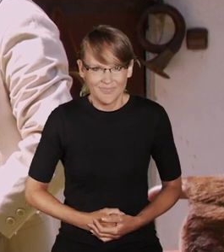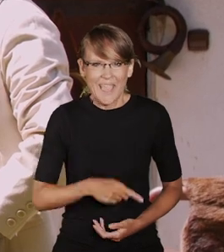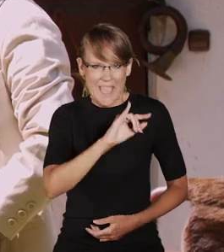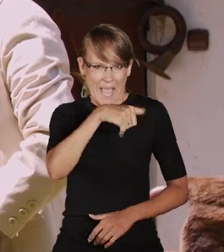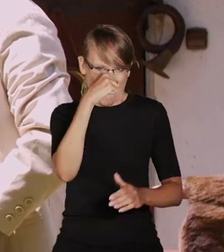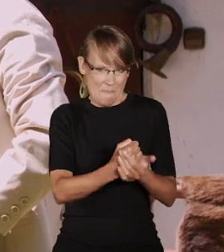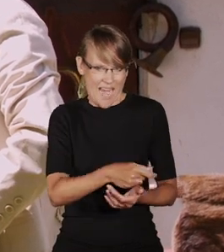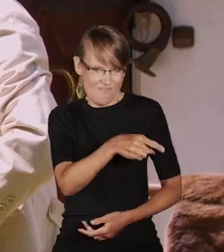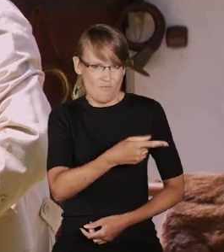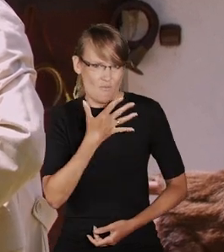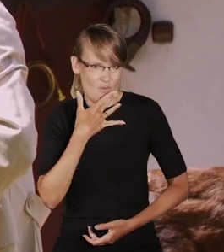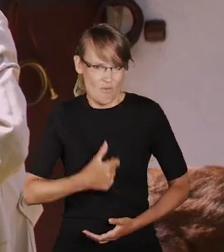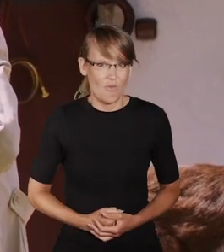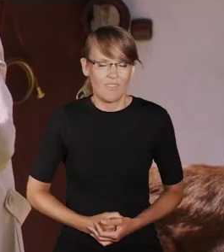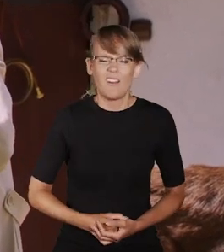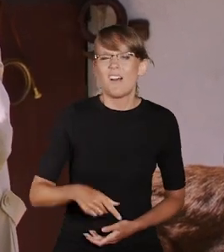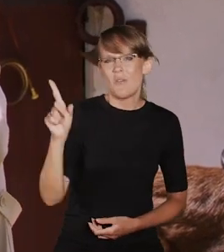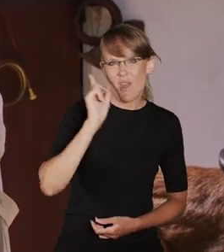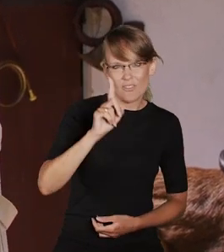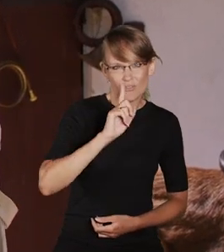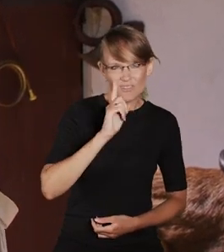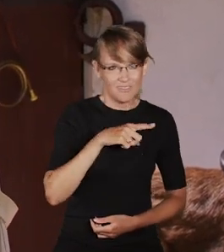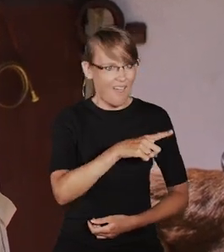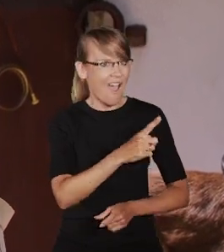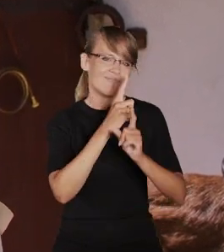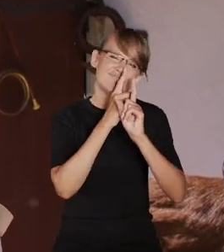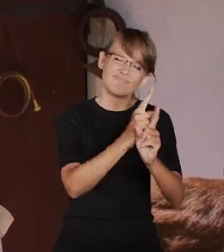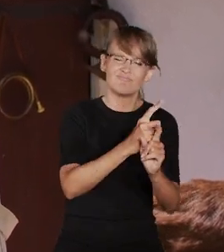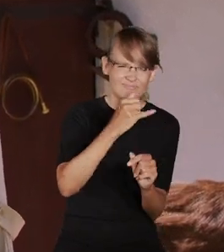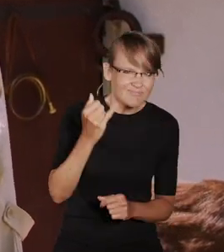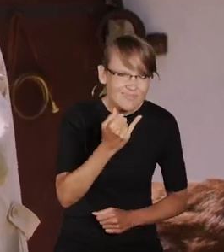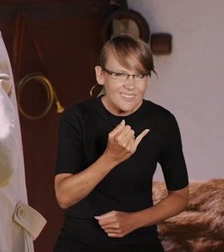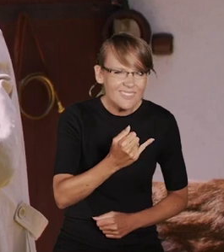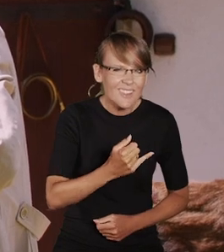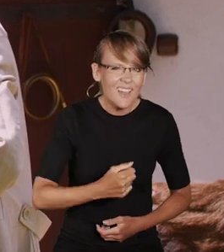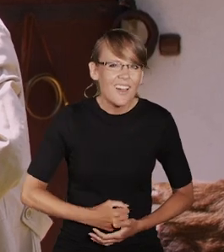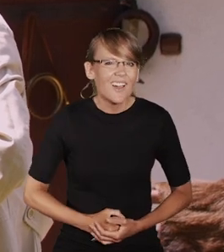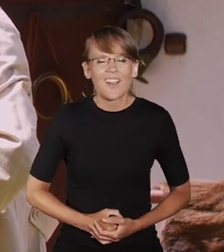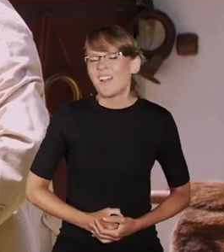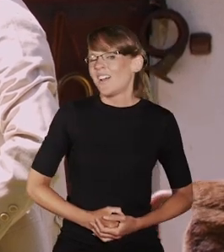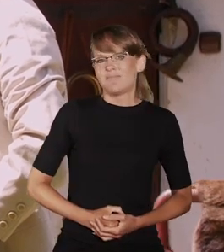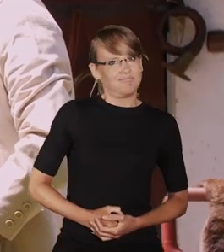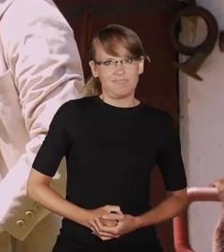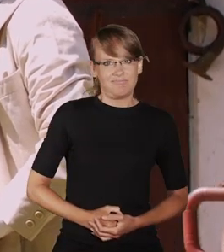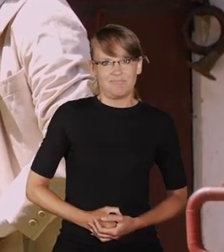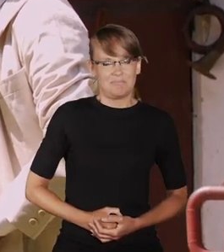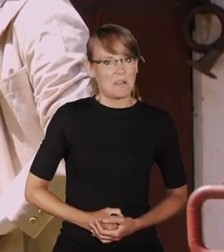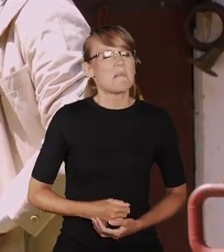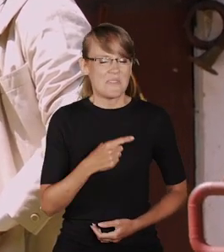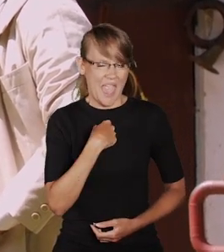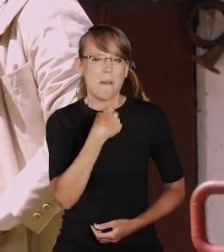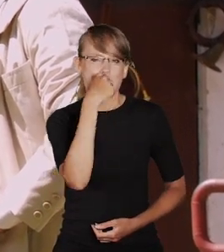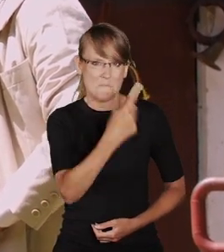Mężczyzna? Mężczyzna. Mężczyzna jest wierny i stały? Tak. To mi dopiero nowina. A jakim prawem pan tak